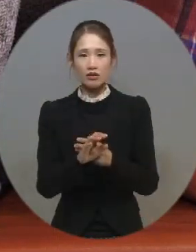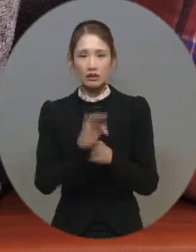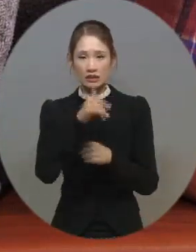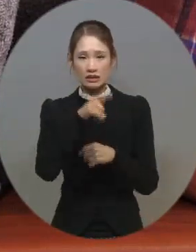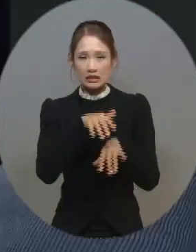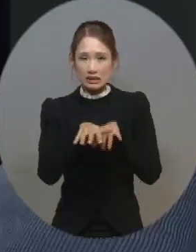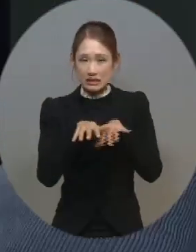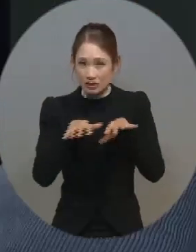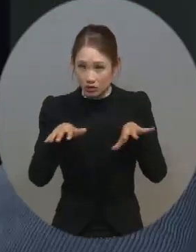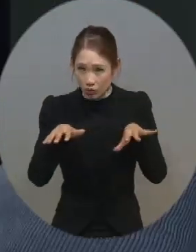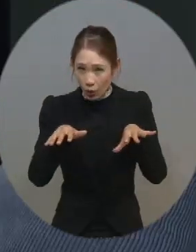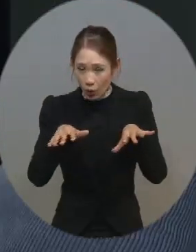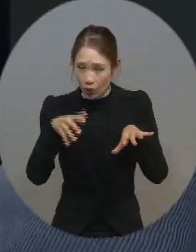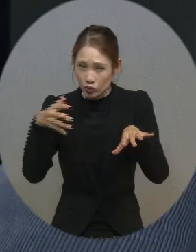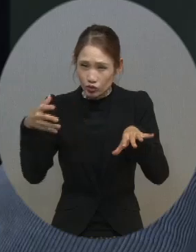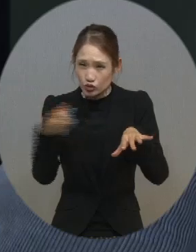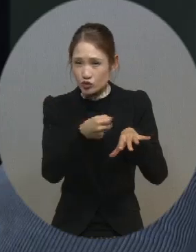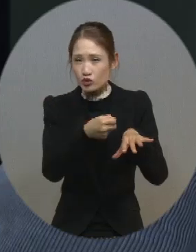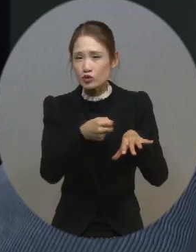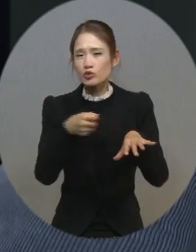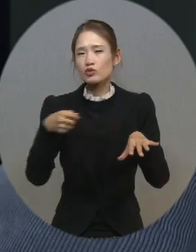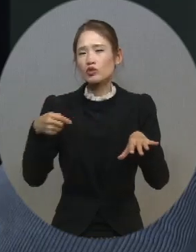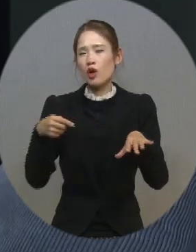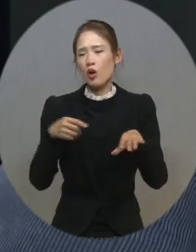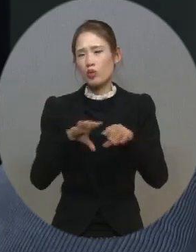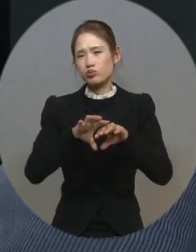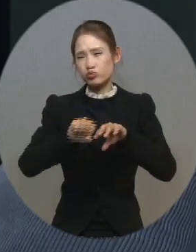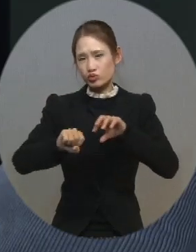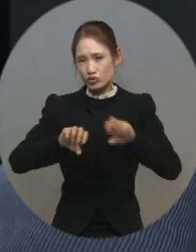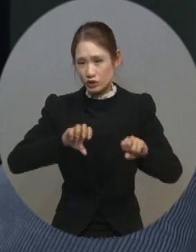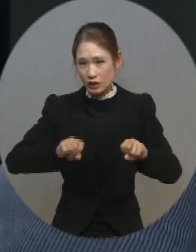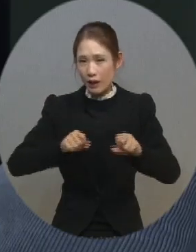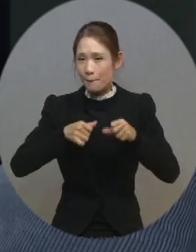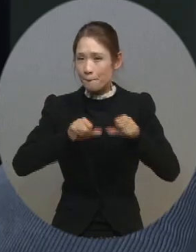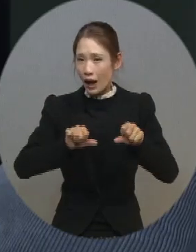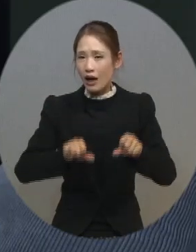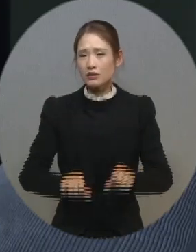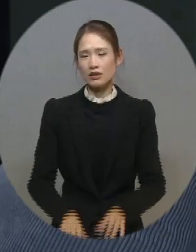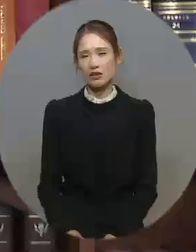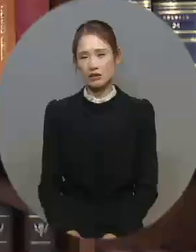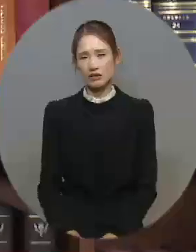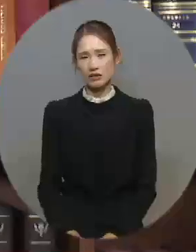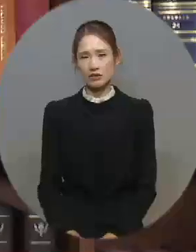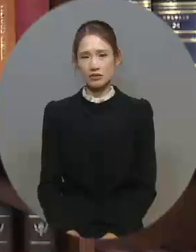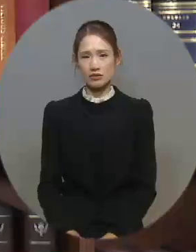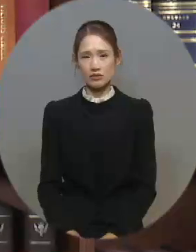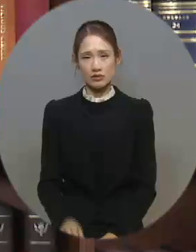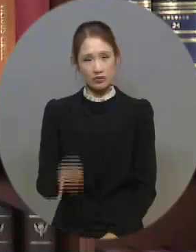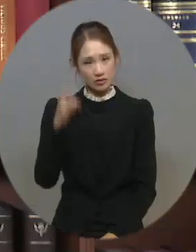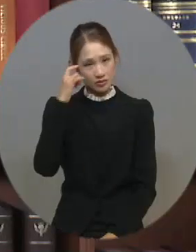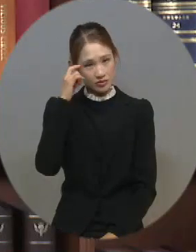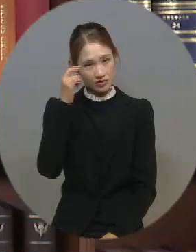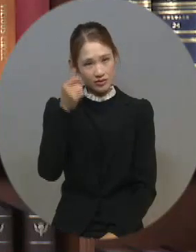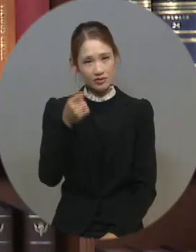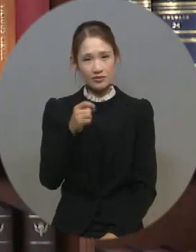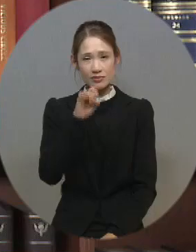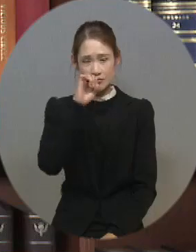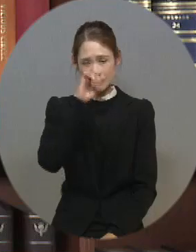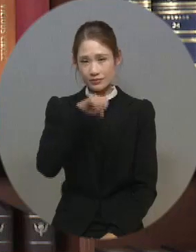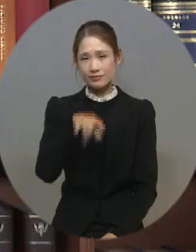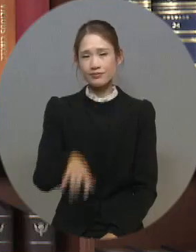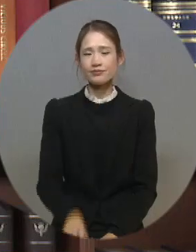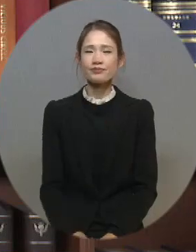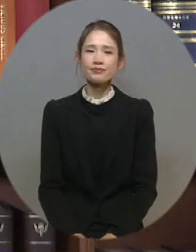진동, 충격, 분리, 파쇄 이런 원리더라고. 그 와중에 그런 것도 생각하세요? 네.